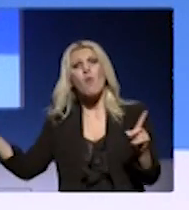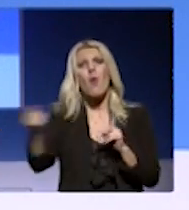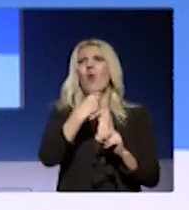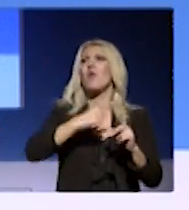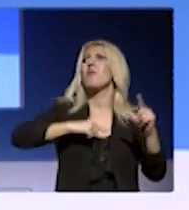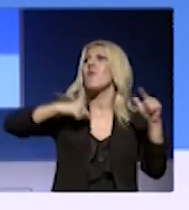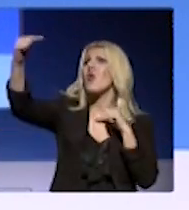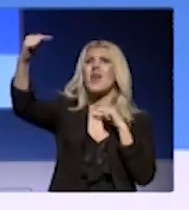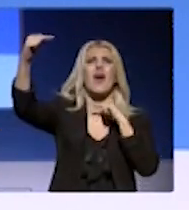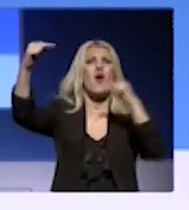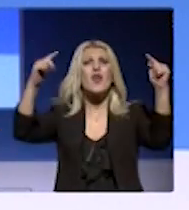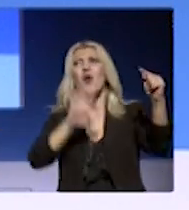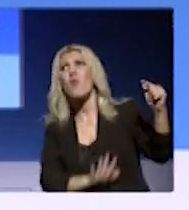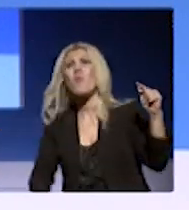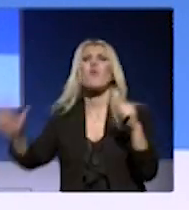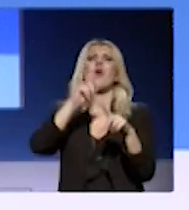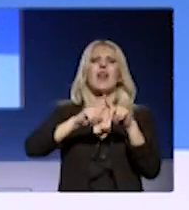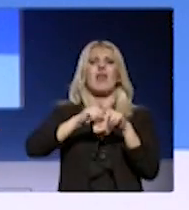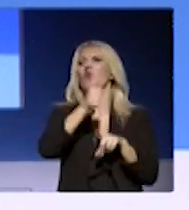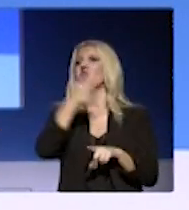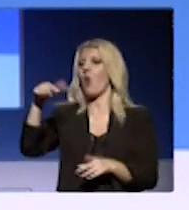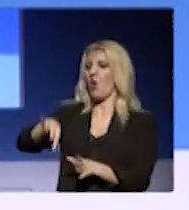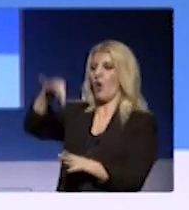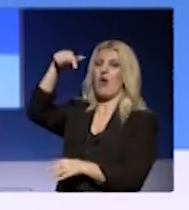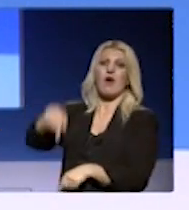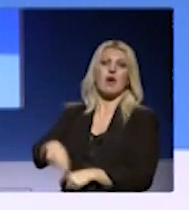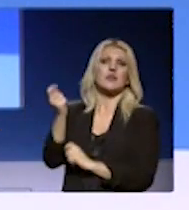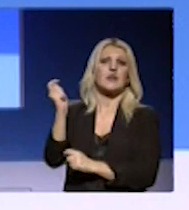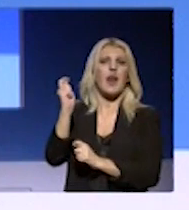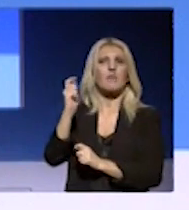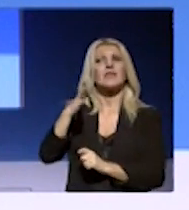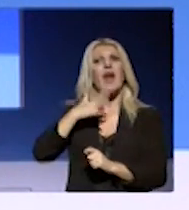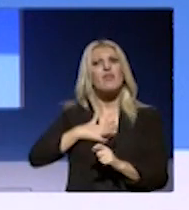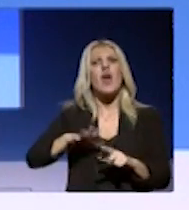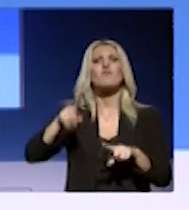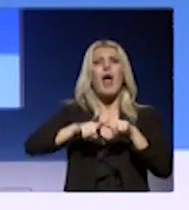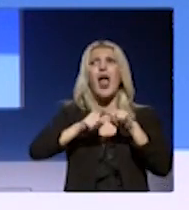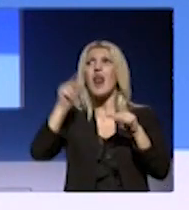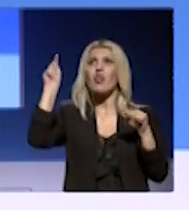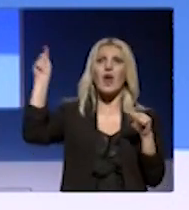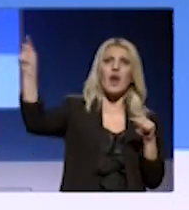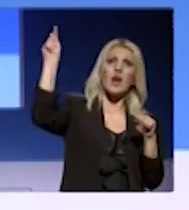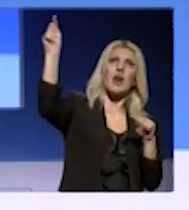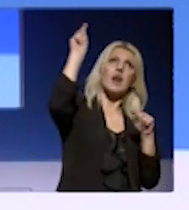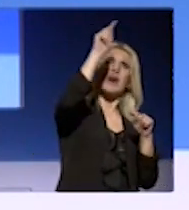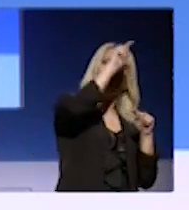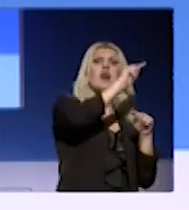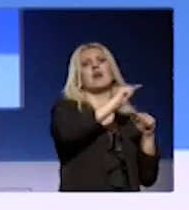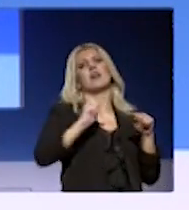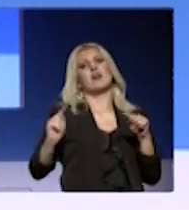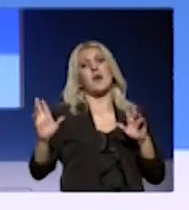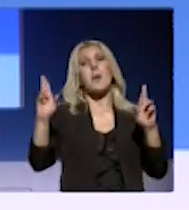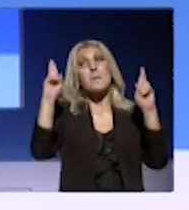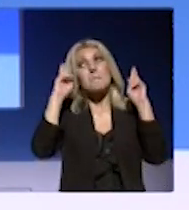κάνουμε διακρίσεις, θέλουμε η ευημερία αυτή να μπορέσει να φτάσει σε κάθε γωνιά της χώρας μας και μακάρι η σημαντική